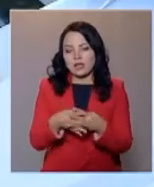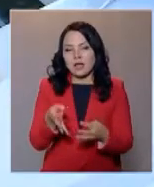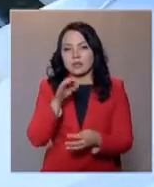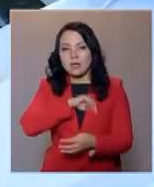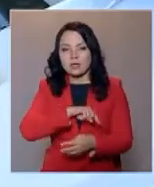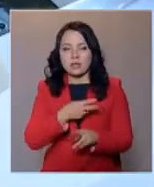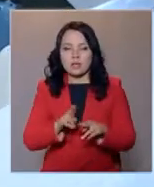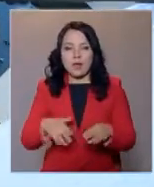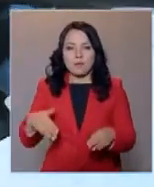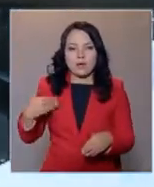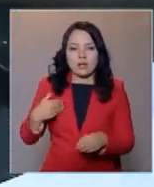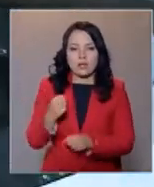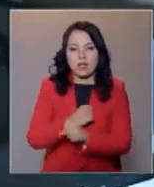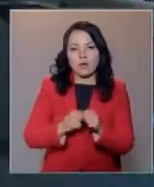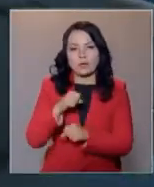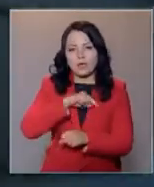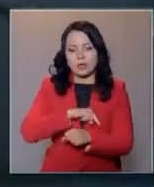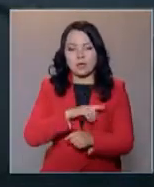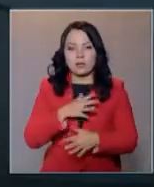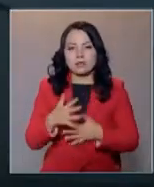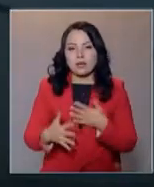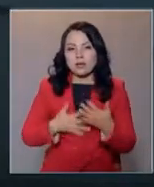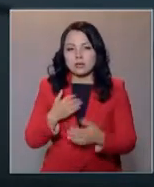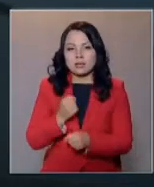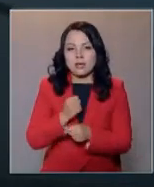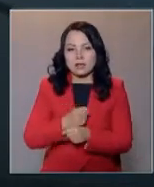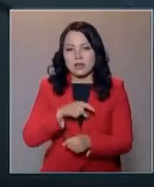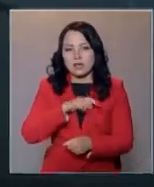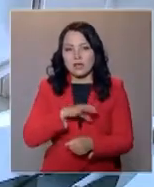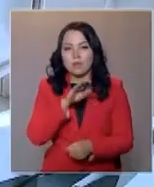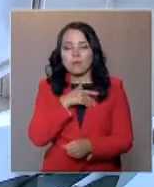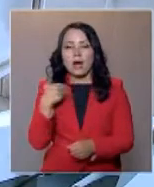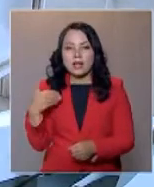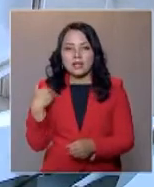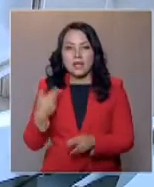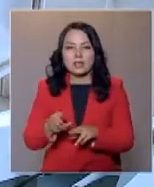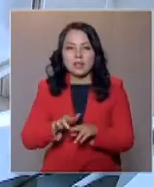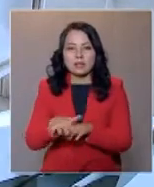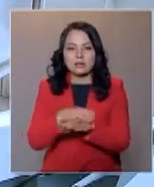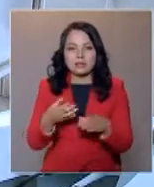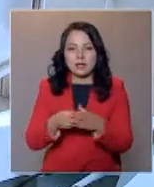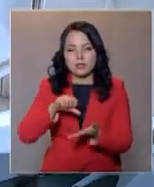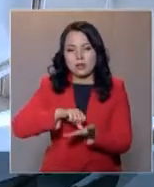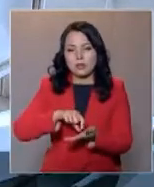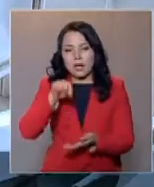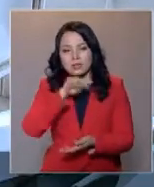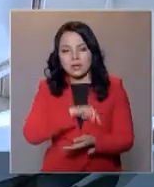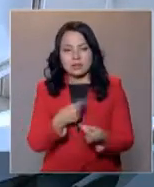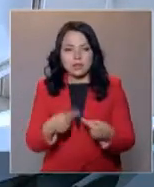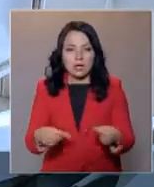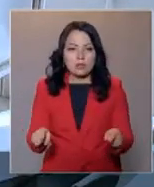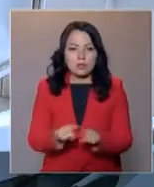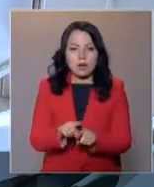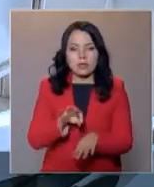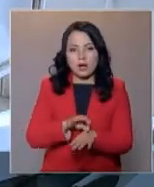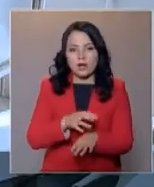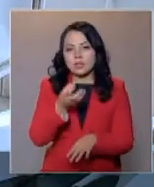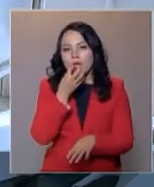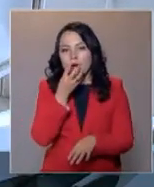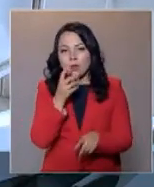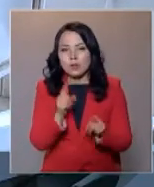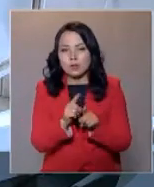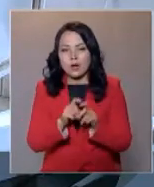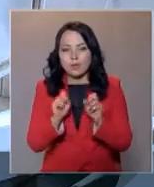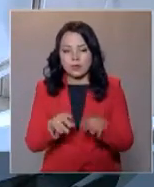для опорно-двигательной системы. Такая грязь по составу только у нас. Обладает 3 действиями. Химический, тепловой